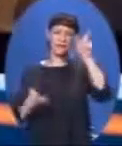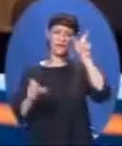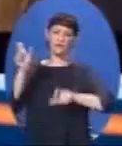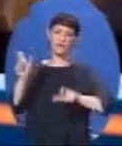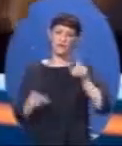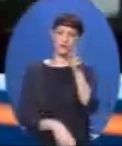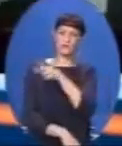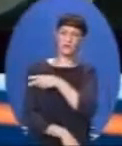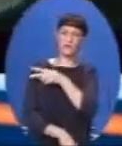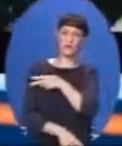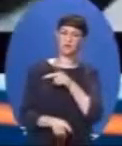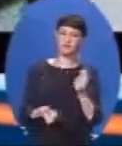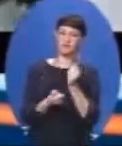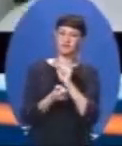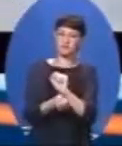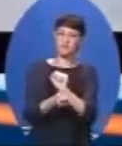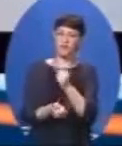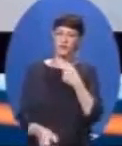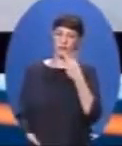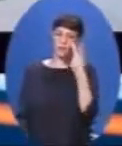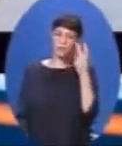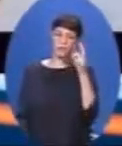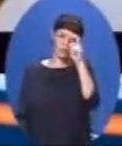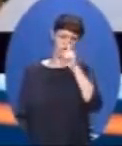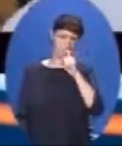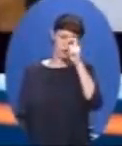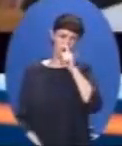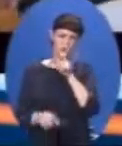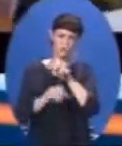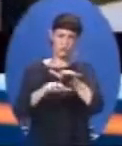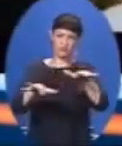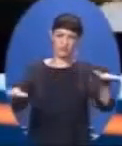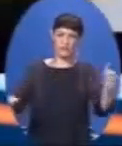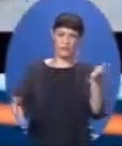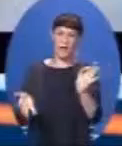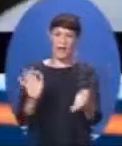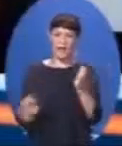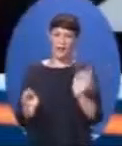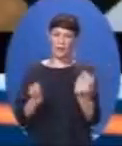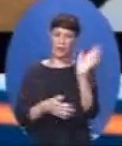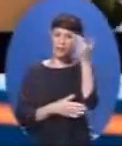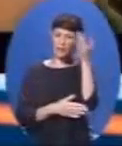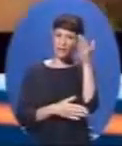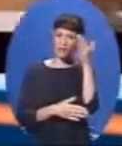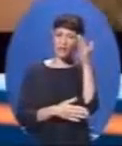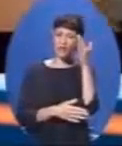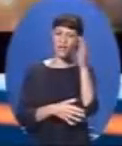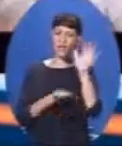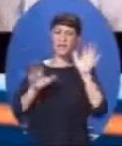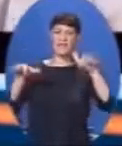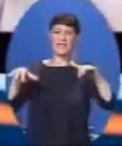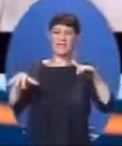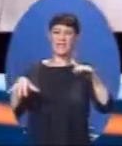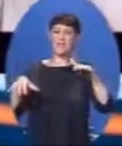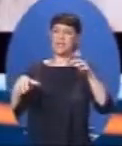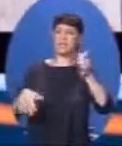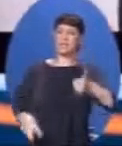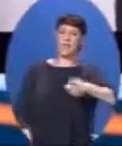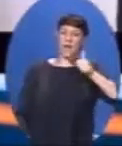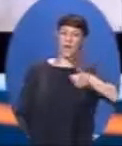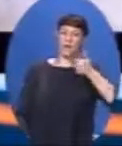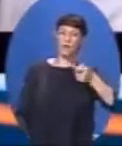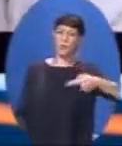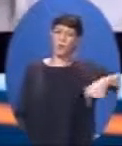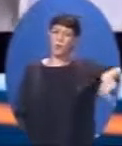חוק נעצרים, אנחנו רואים שהשחיתות פושה בפרקליטות, שרים, ראשי ממשלות, נשיאים, כולם הפכו להיות